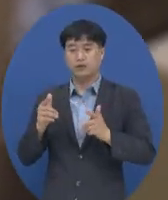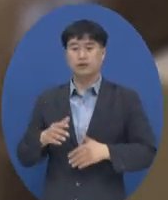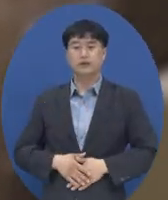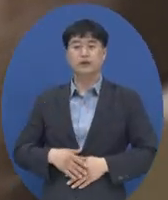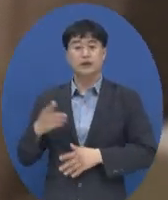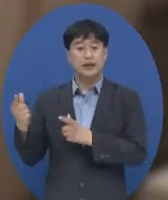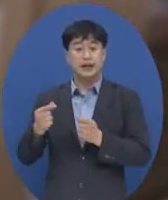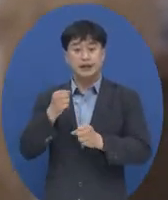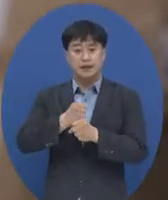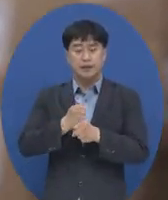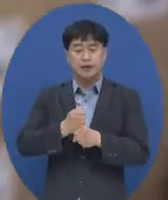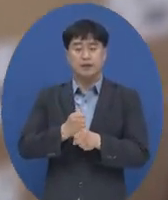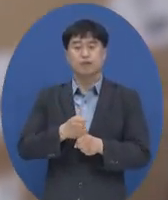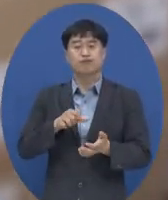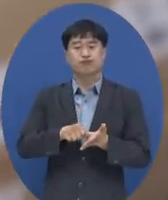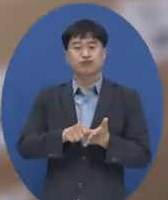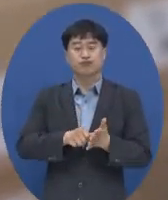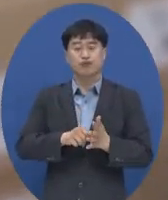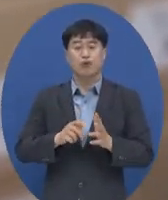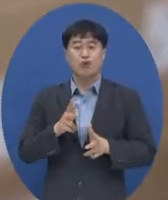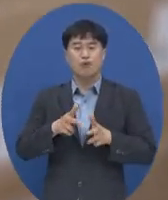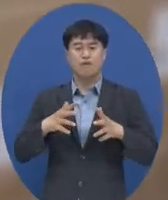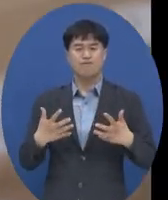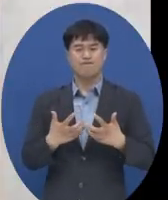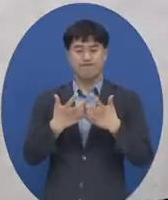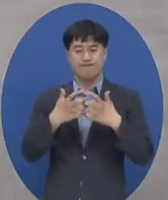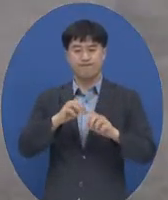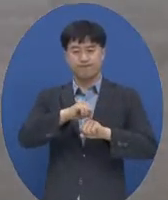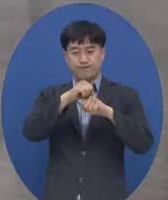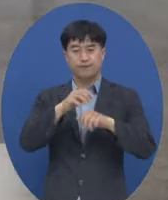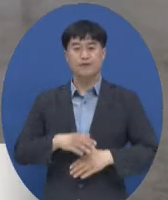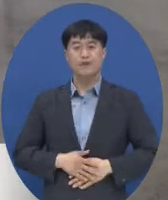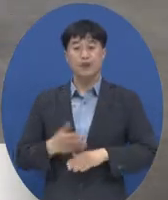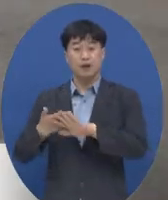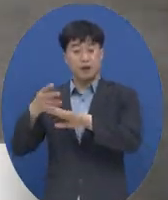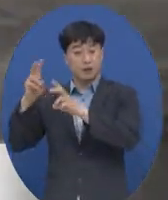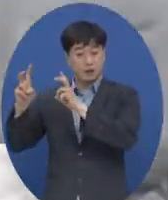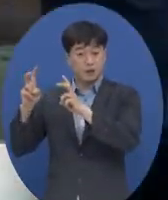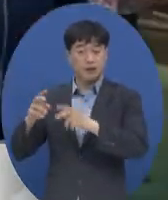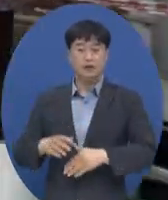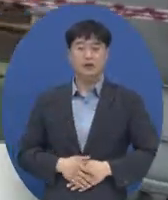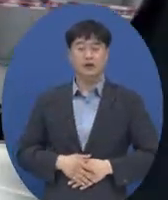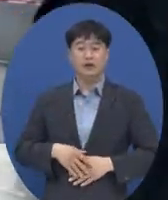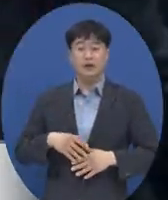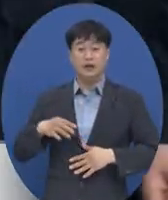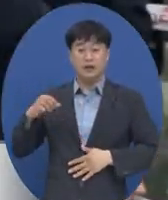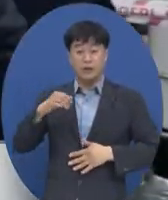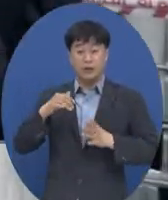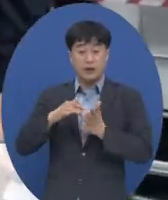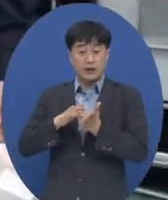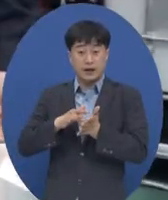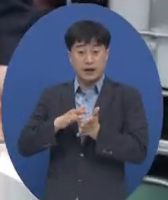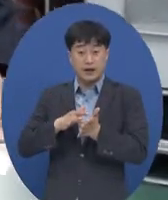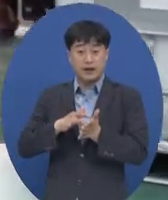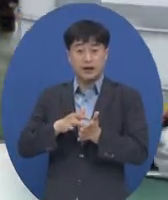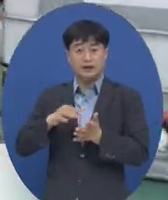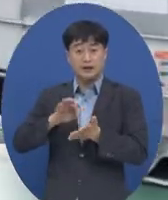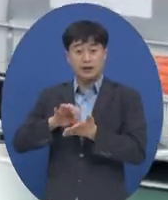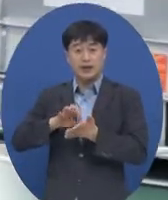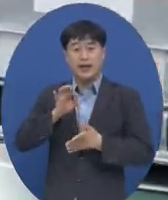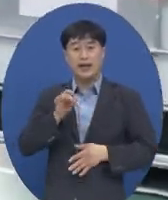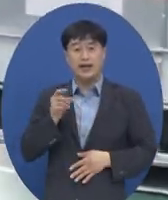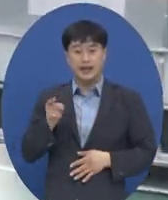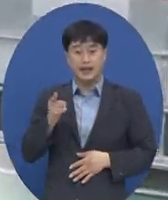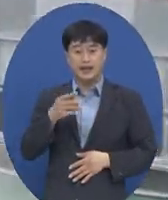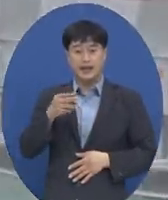이렇게 해서 만든 제품이 공장 곳곳에 한가득입니다. 또 다른 업체, 소독제에 쓰이는 주 원료인